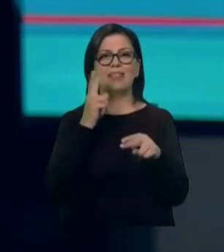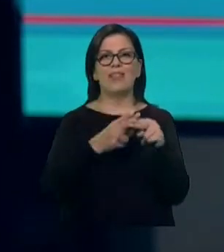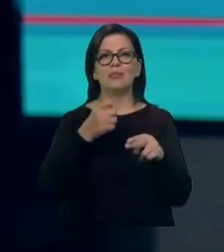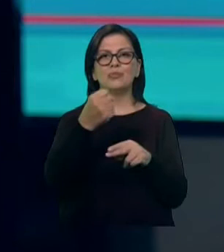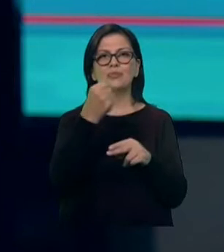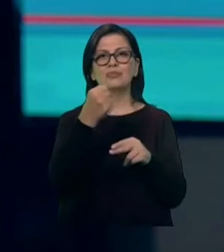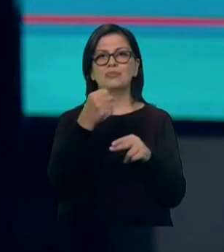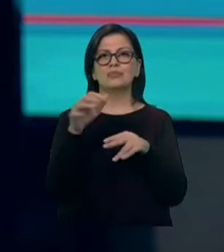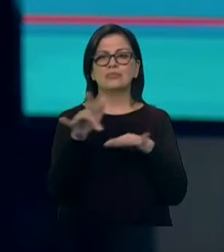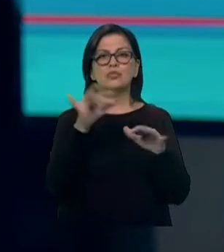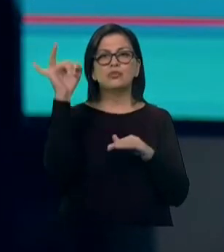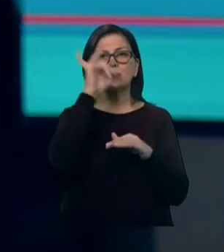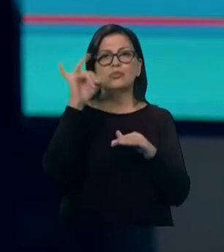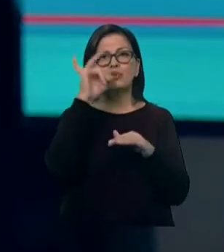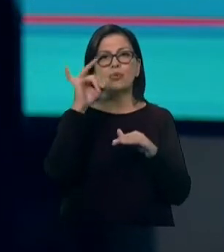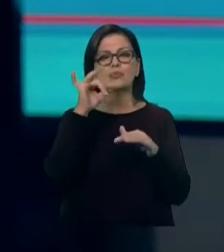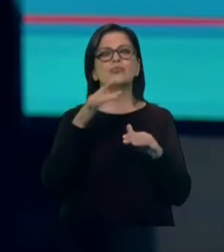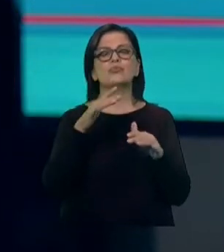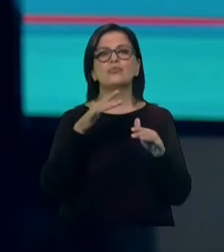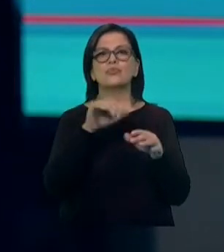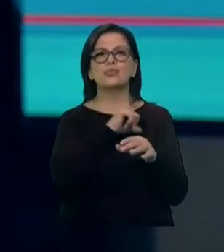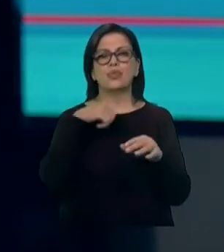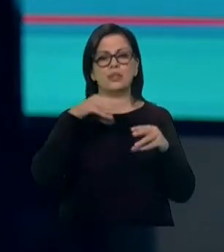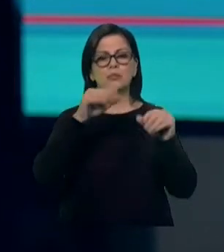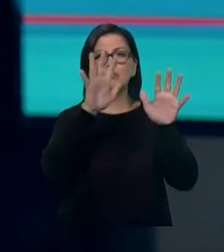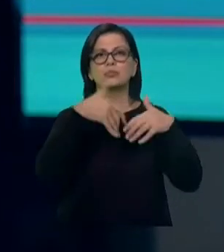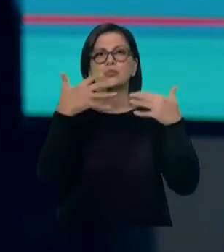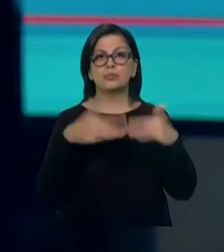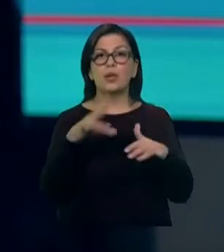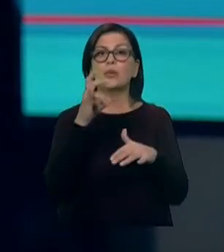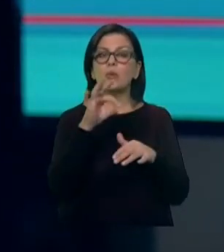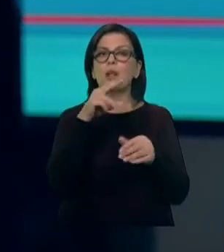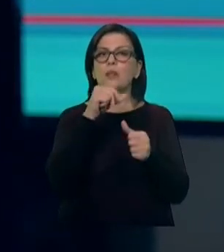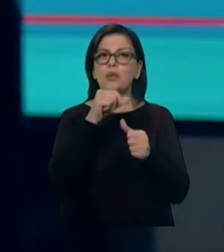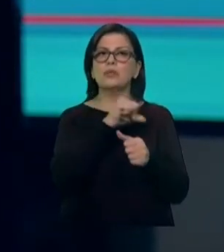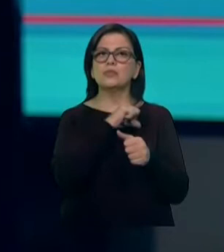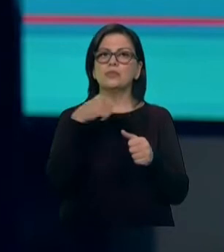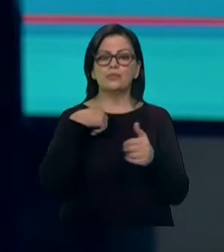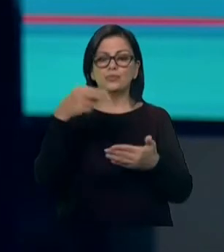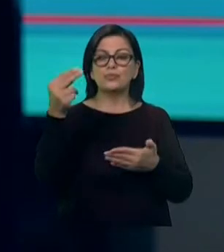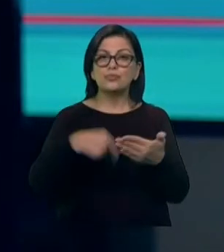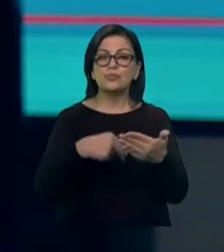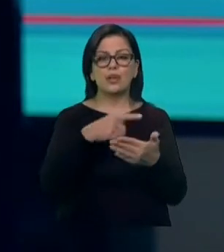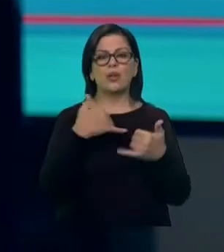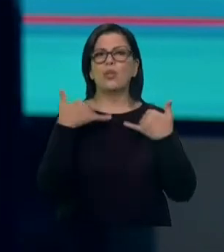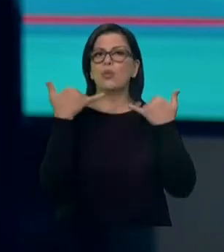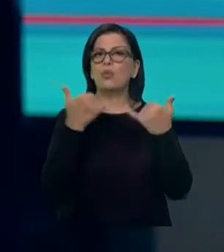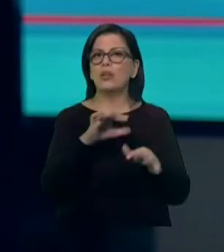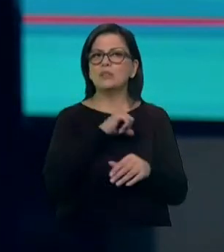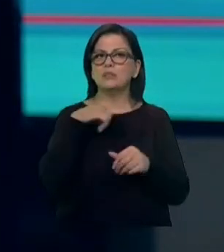yumruq əməliyyatı tarixi ədaləti bərpa etdi. Lakin Ermənistan yenə öz imzasına hörmət